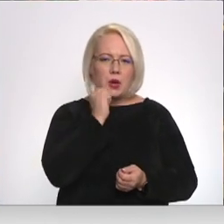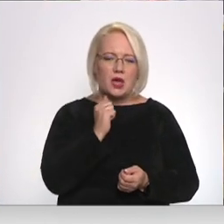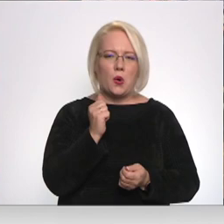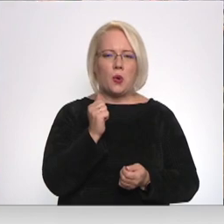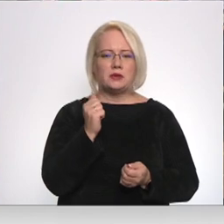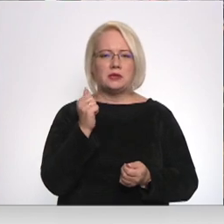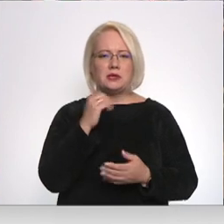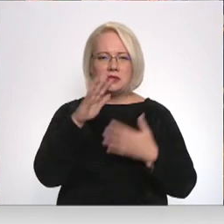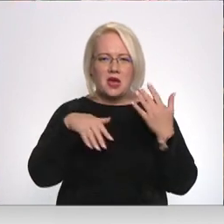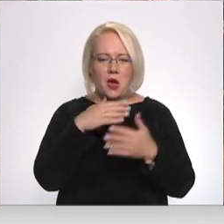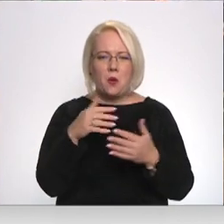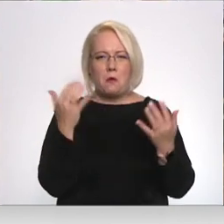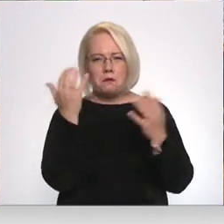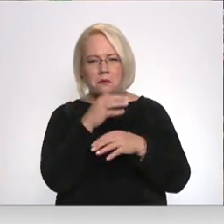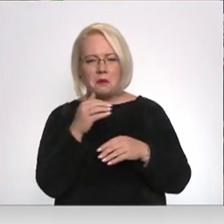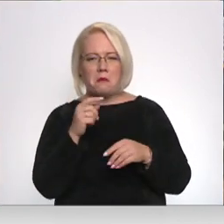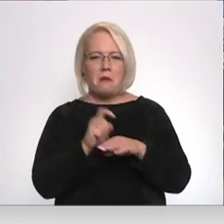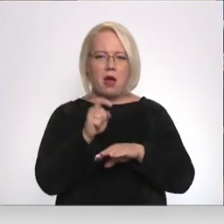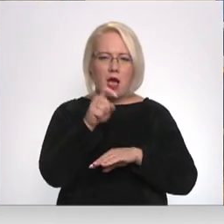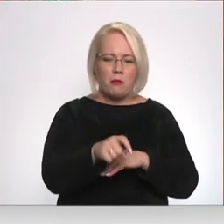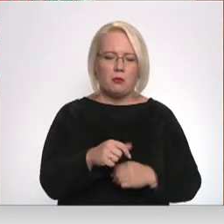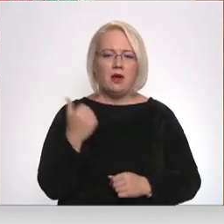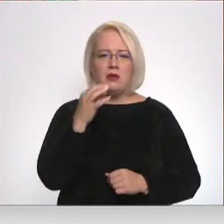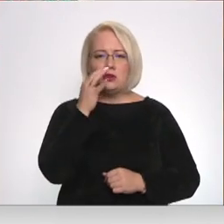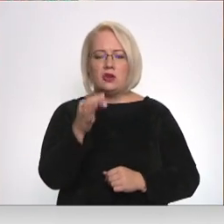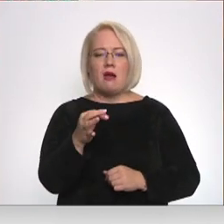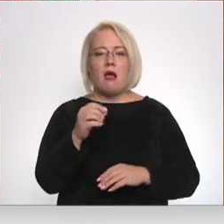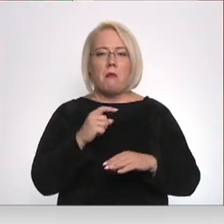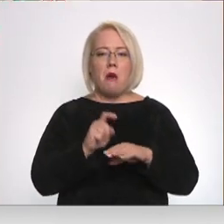pārpratumi, pārkāpumi? No pārkāpumiem nē.